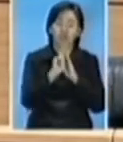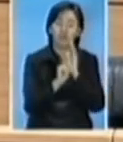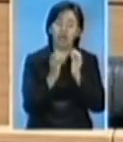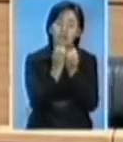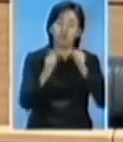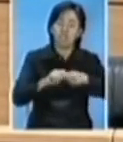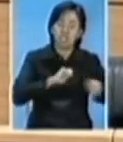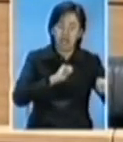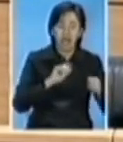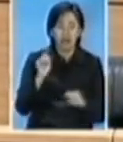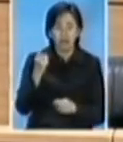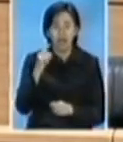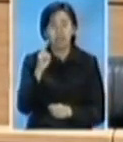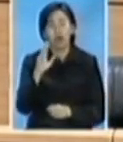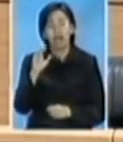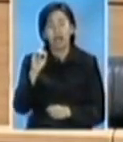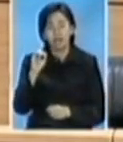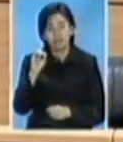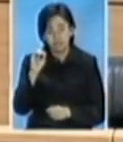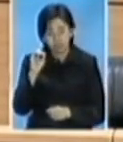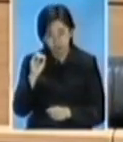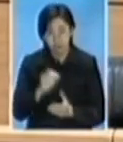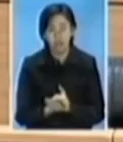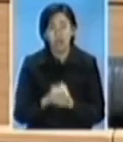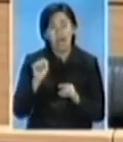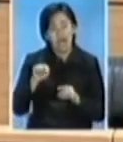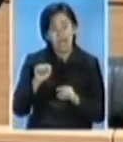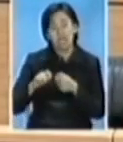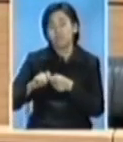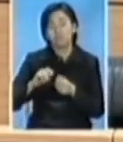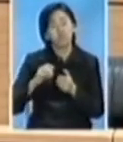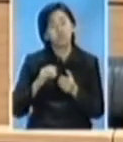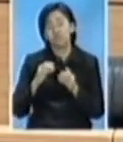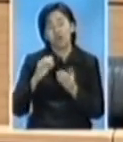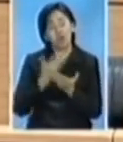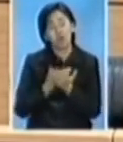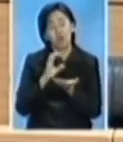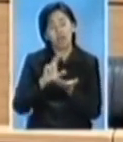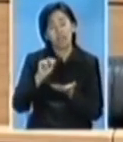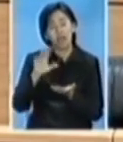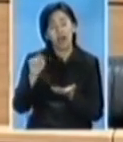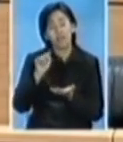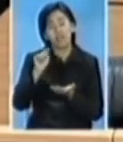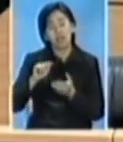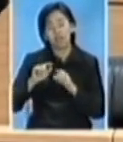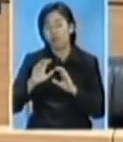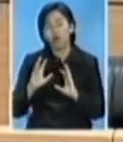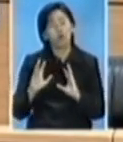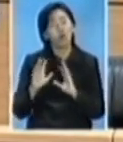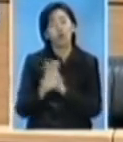ร่างรัฐธรรมนูญใหม่ปี50ตัดเรื่องนี้ไปแล้วครับตัดเรื่องนี้ไปแล้วพี่หมอขา